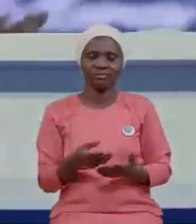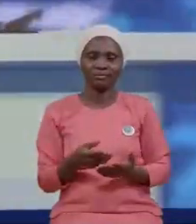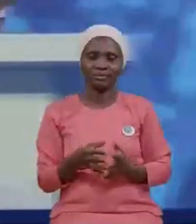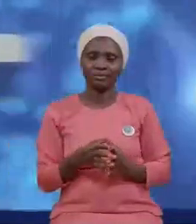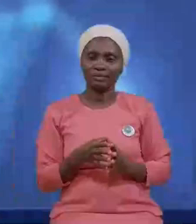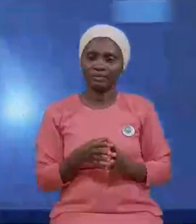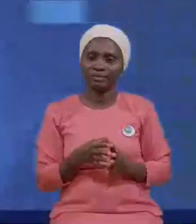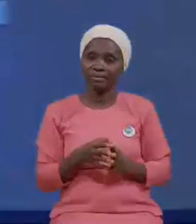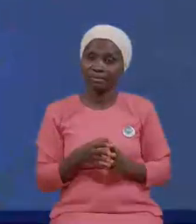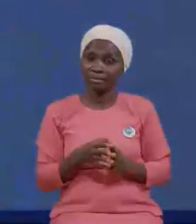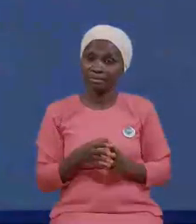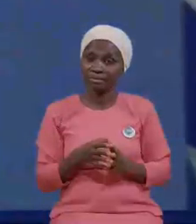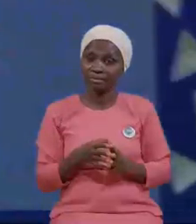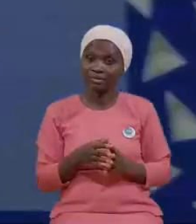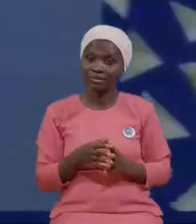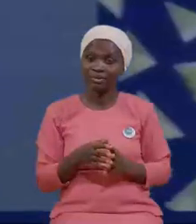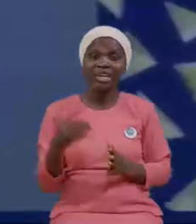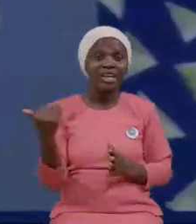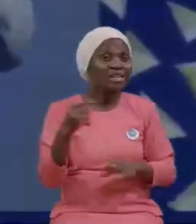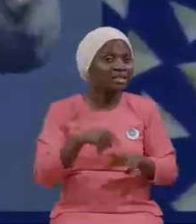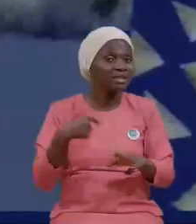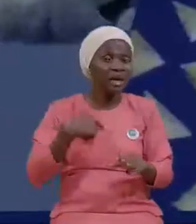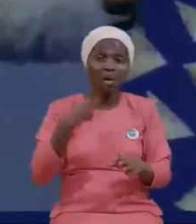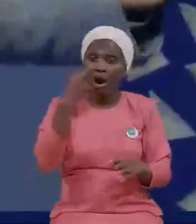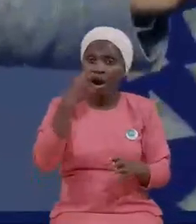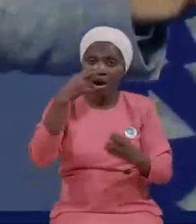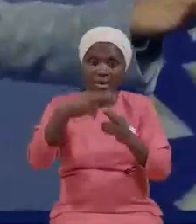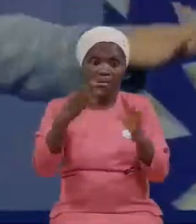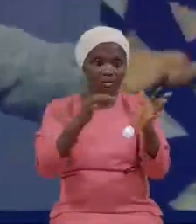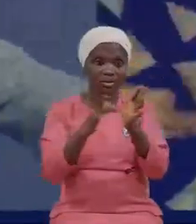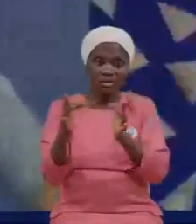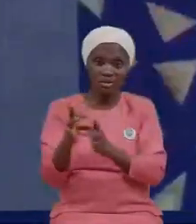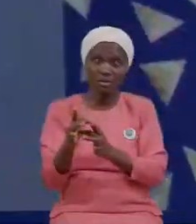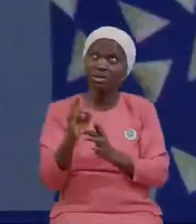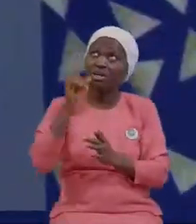Chaque fois que nous mentionnons le nom de Jésus, il regarde dans notre direction.